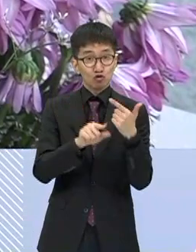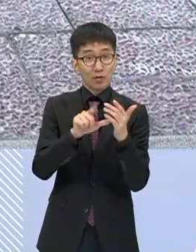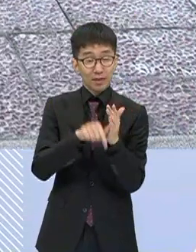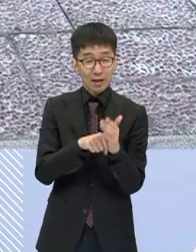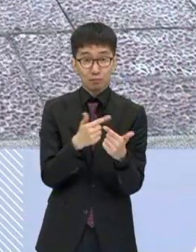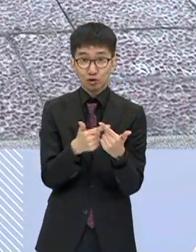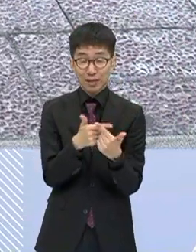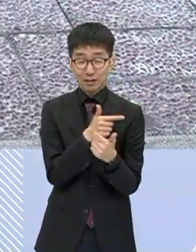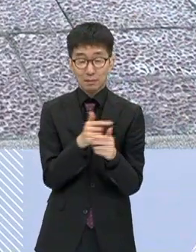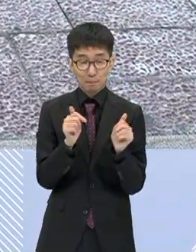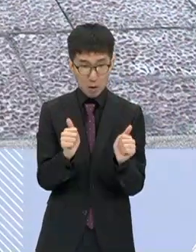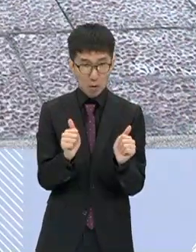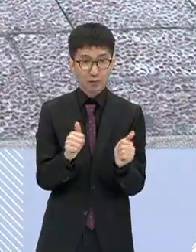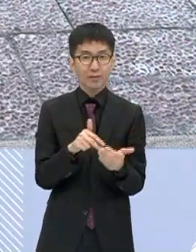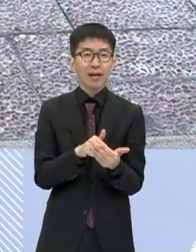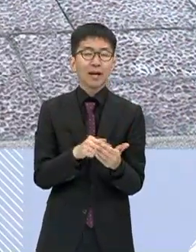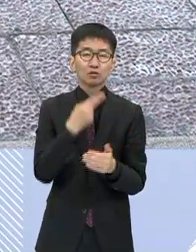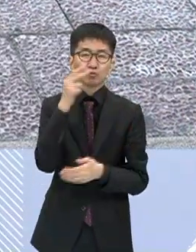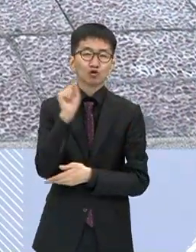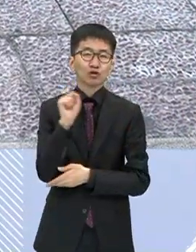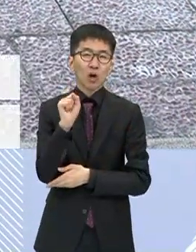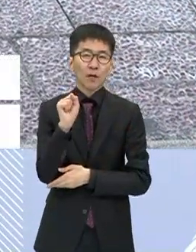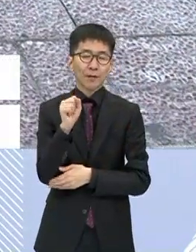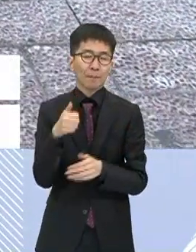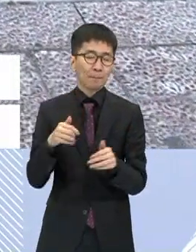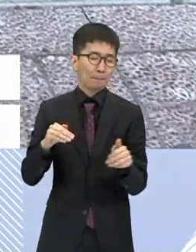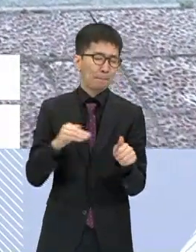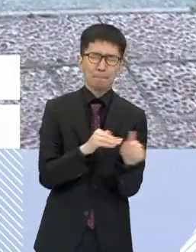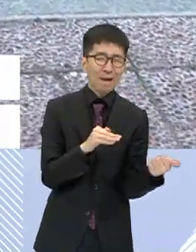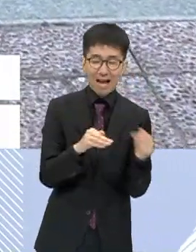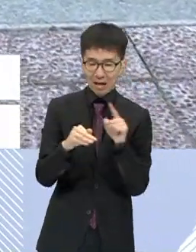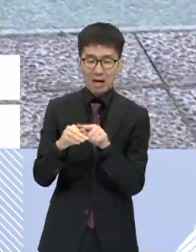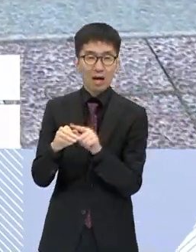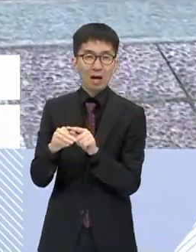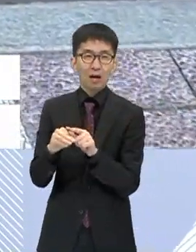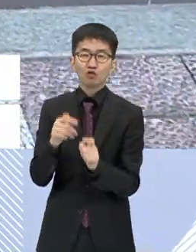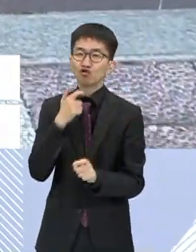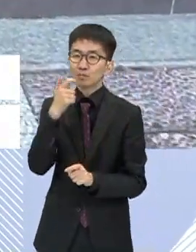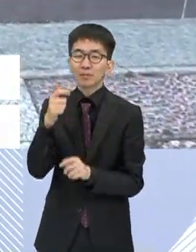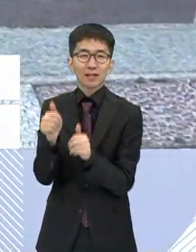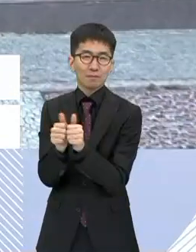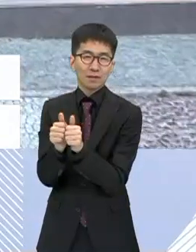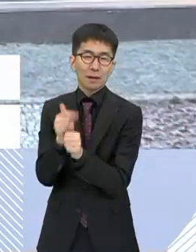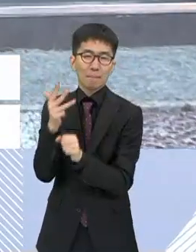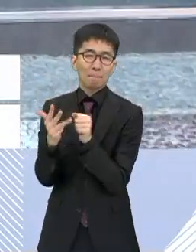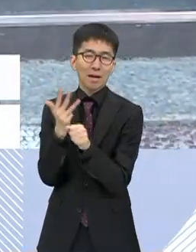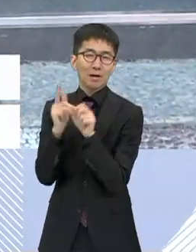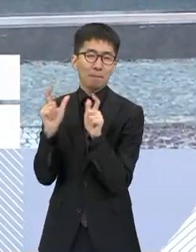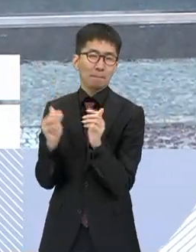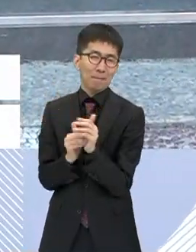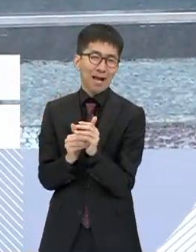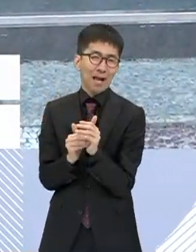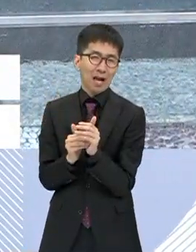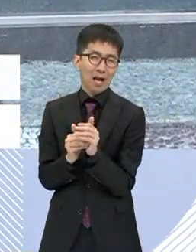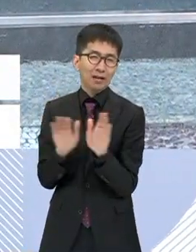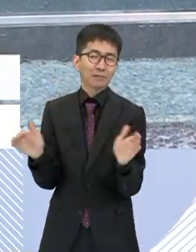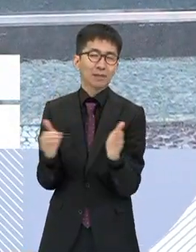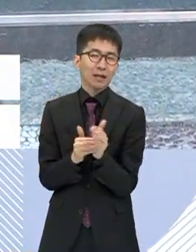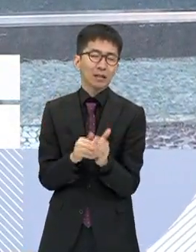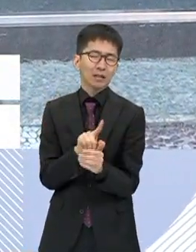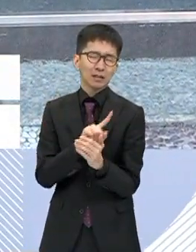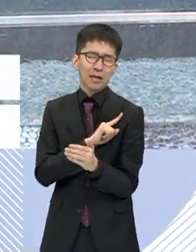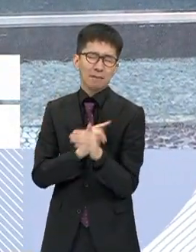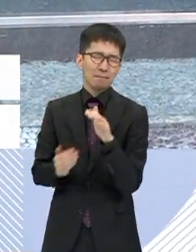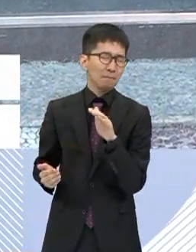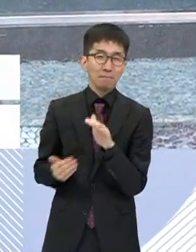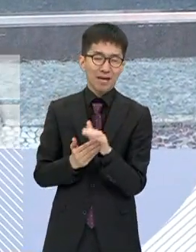부산지법이 음주운전 사망사고를 낸 한 60대 운전자에게 징역 8년을 선고했는데 이게 여태껏 알려진 사례 중에